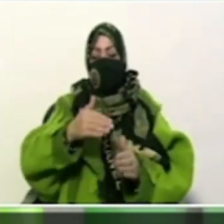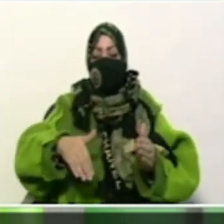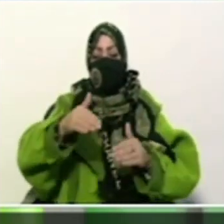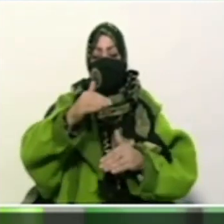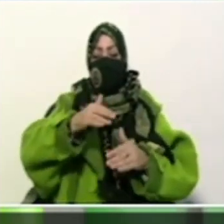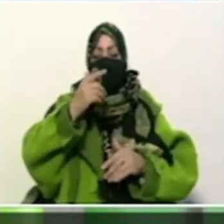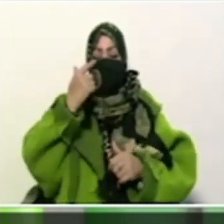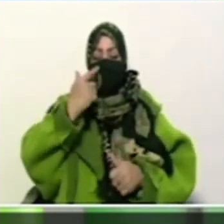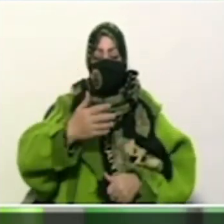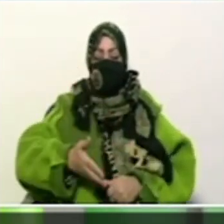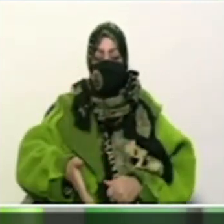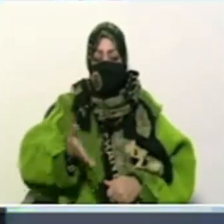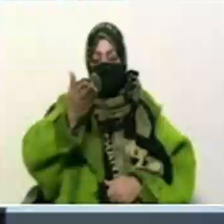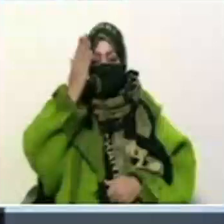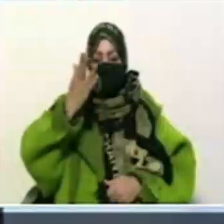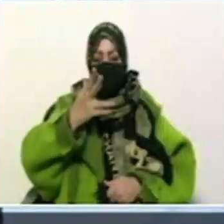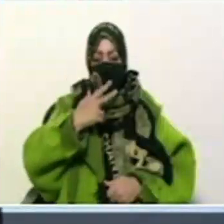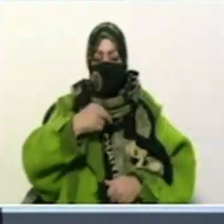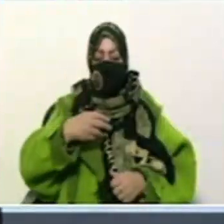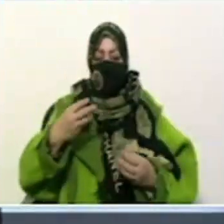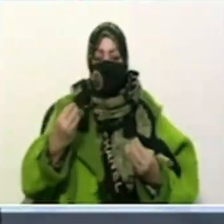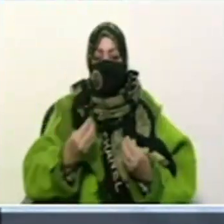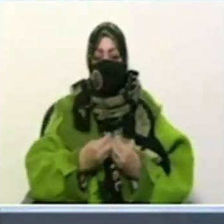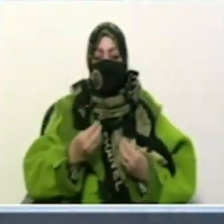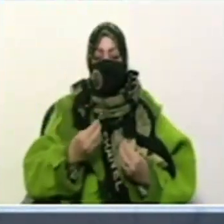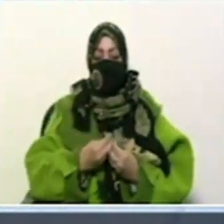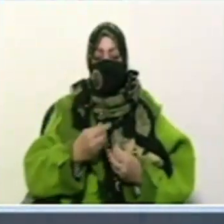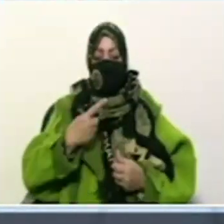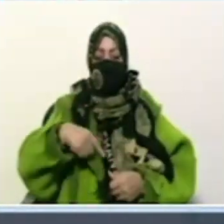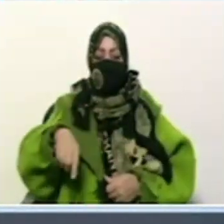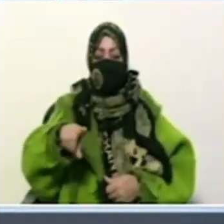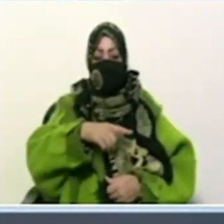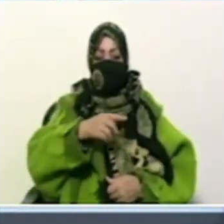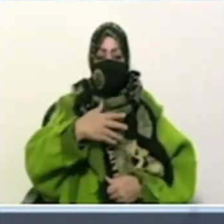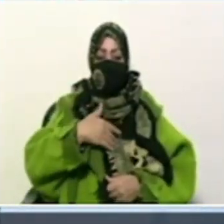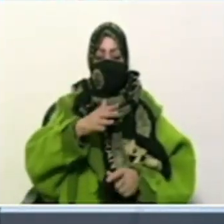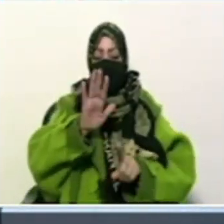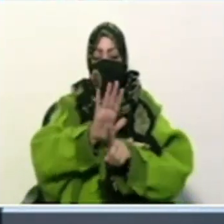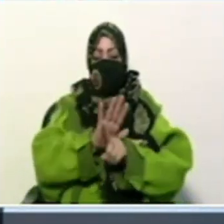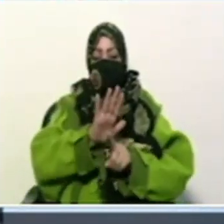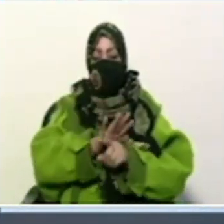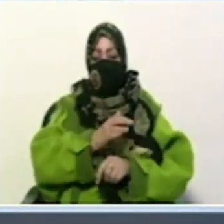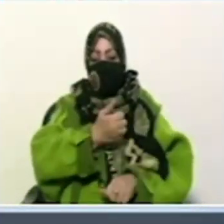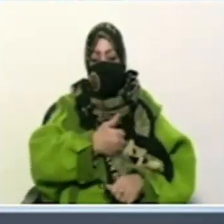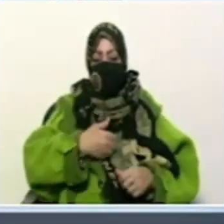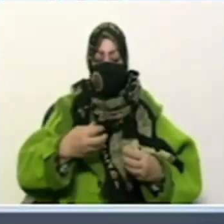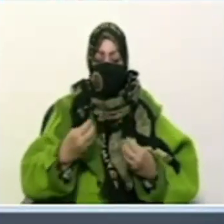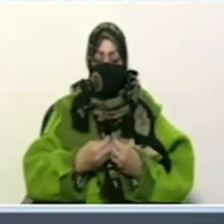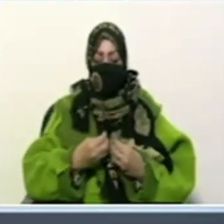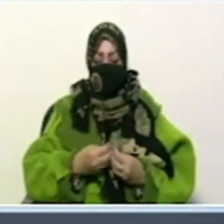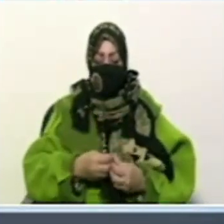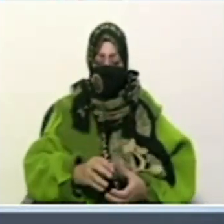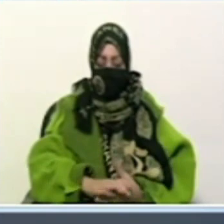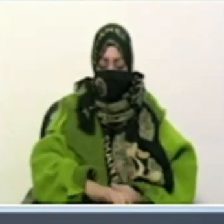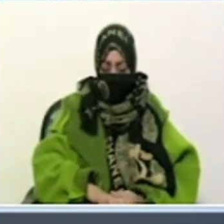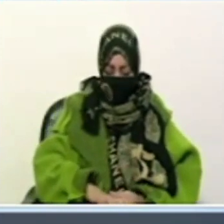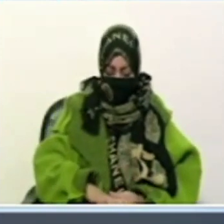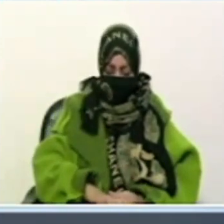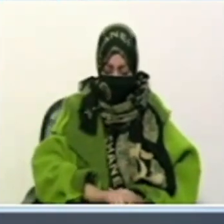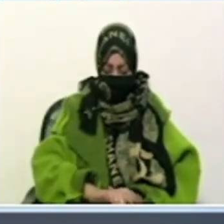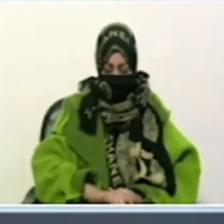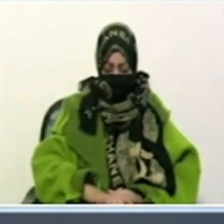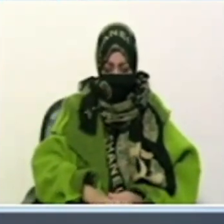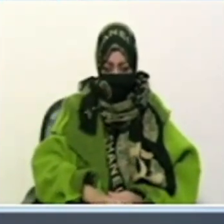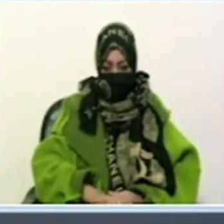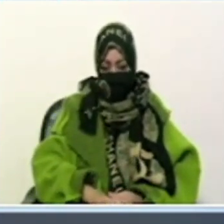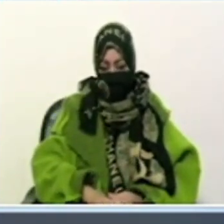بارك الله فيك جزاك خير. وصلت الرسالة أختي أختنا مبسوطة. إذا نجيب على